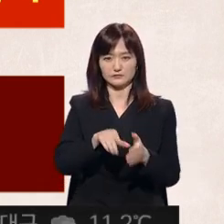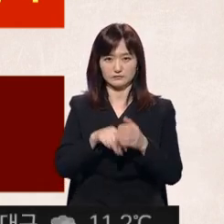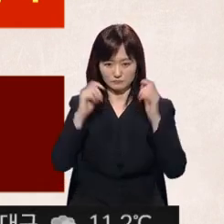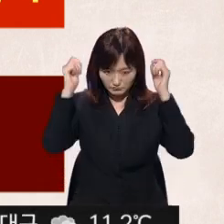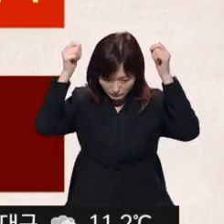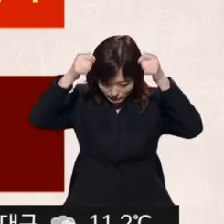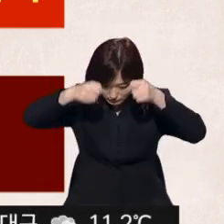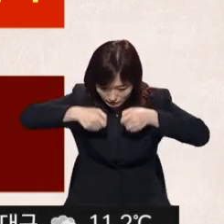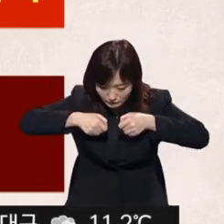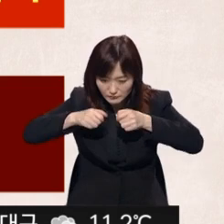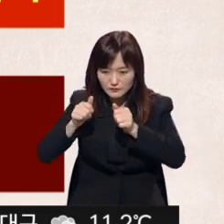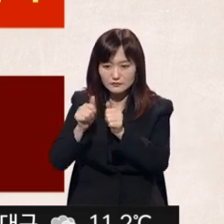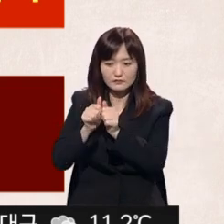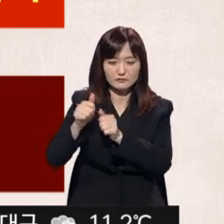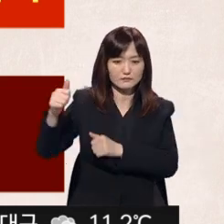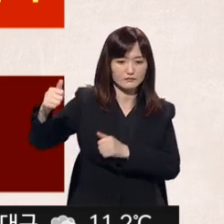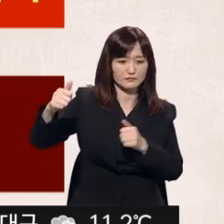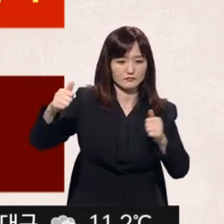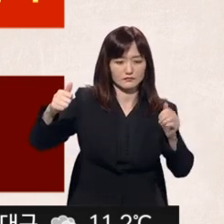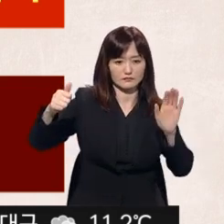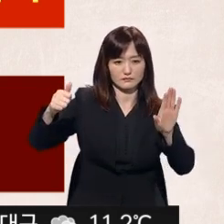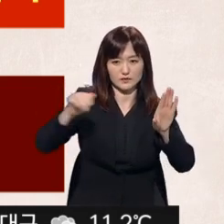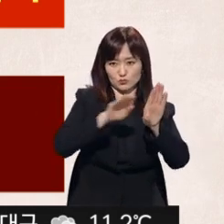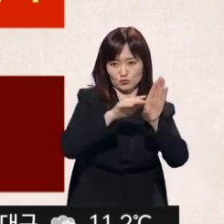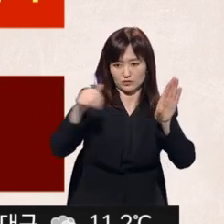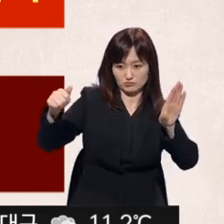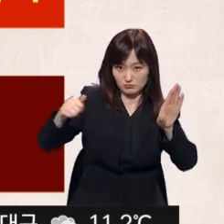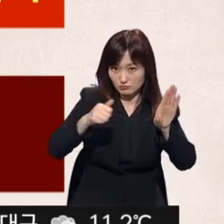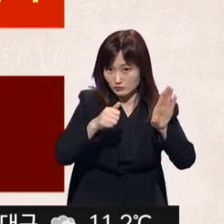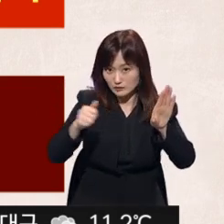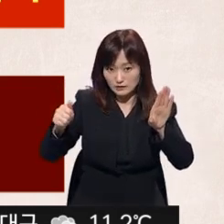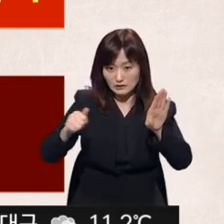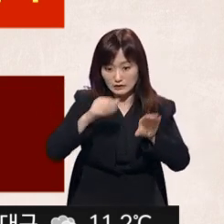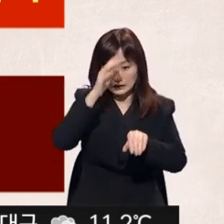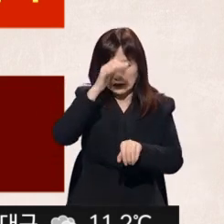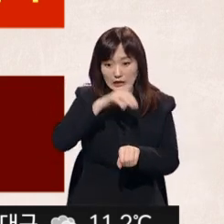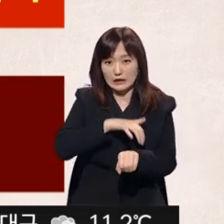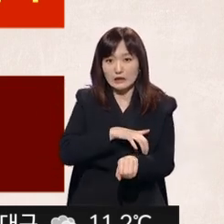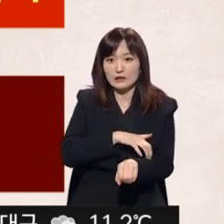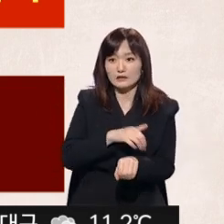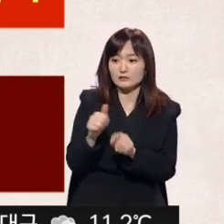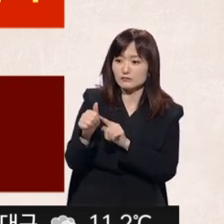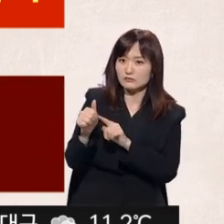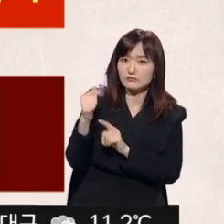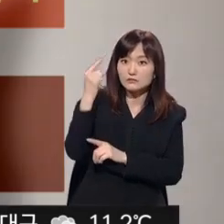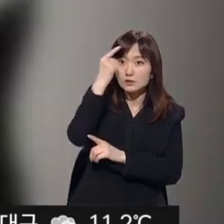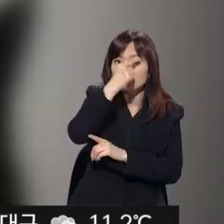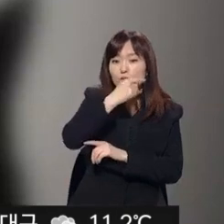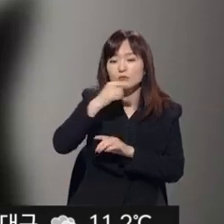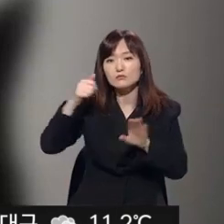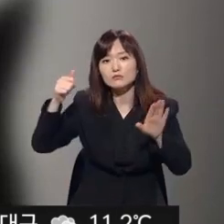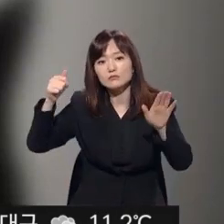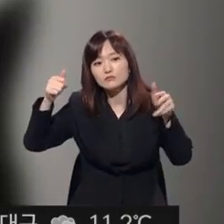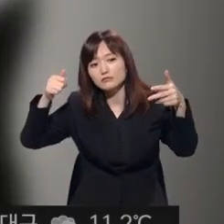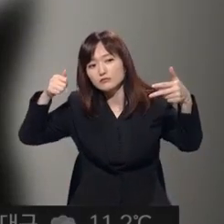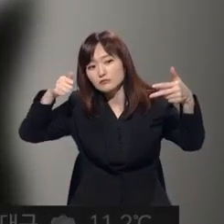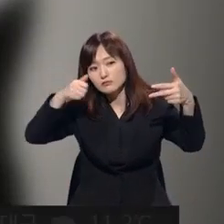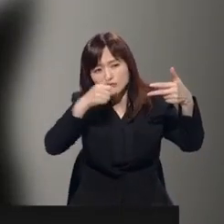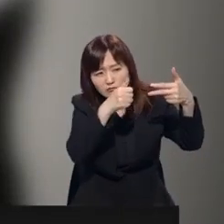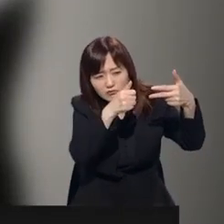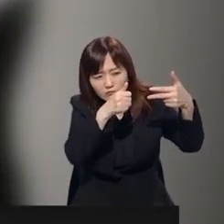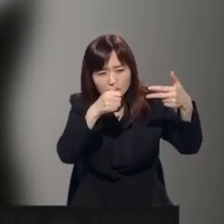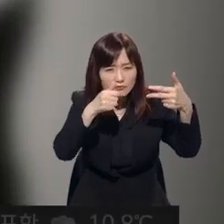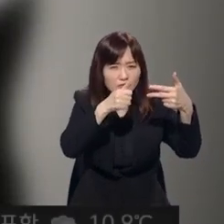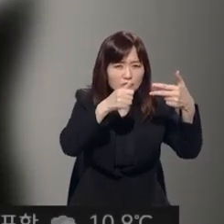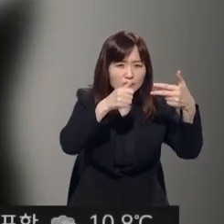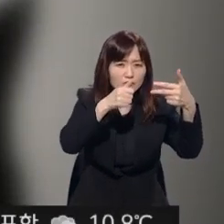입은 남성이 앞에서 서성에 있는 모습도 있었고요 더 소름이 좀 돋는 거는이 사람이 얼굴을 딱 갖다 대면서 막 한참서 있기도